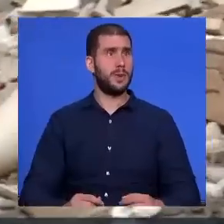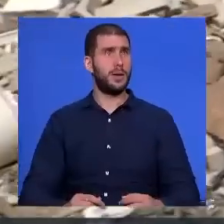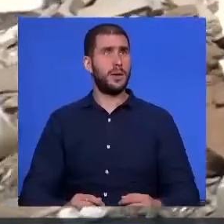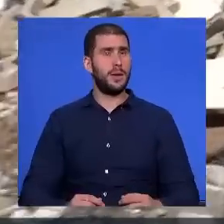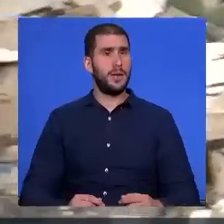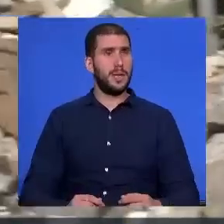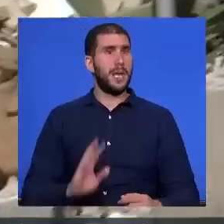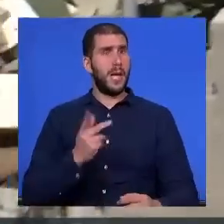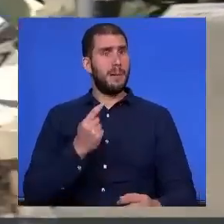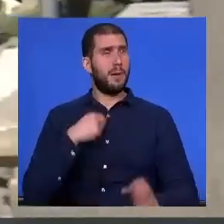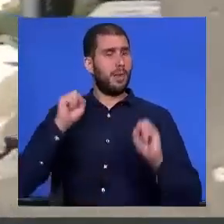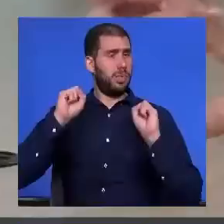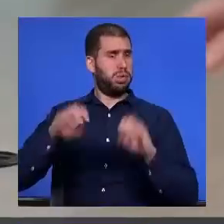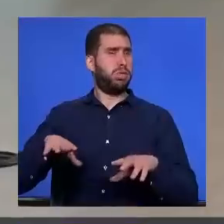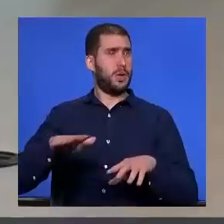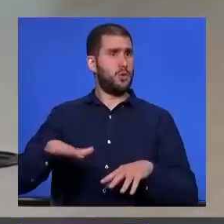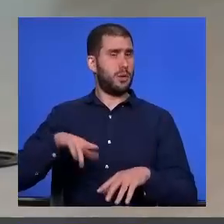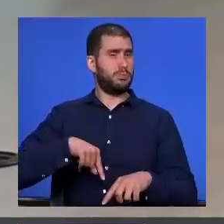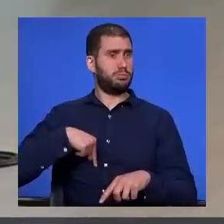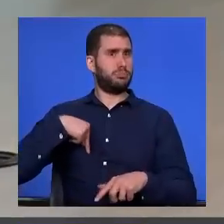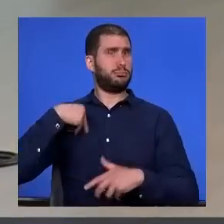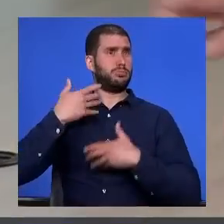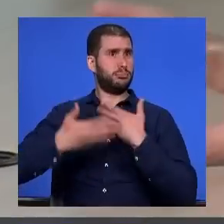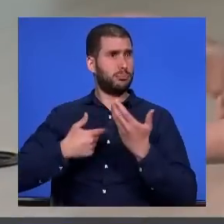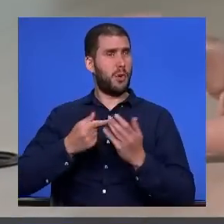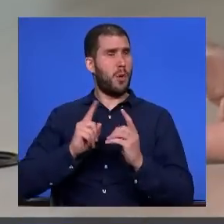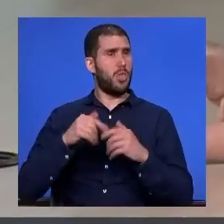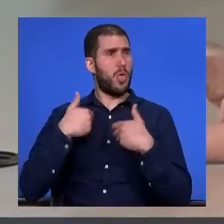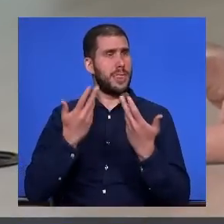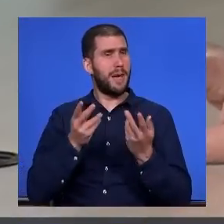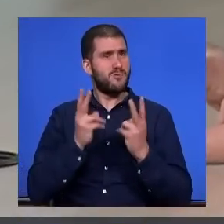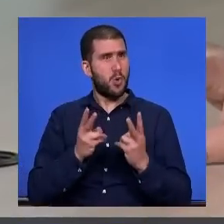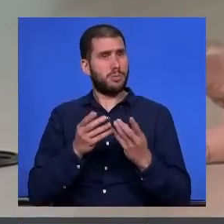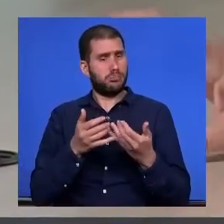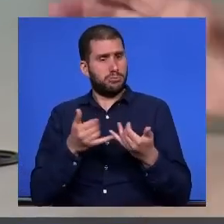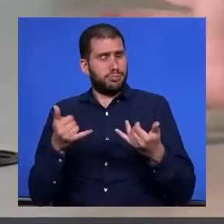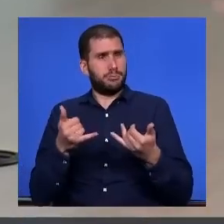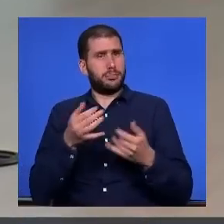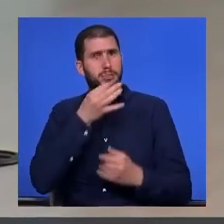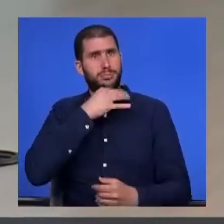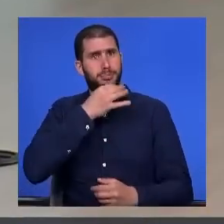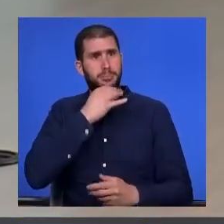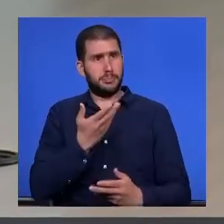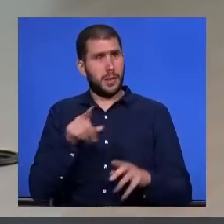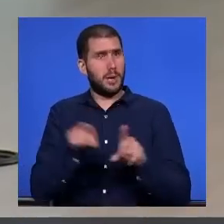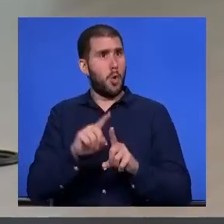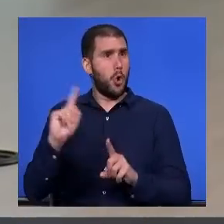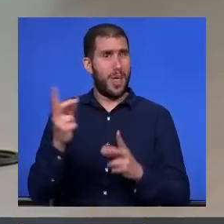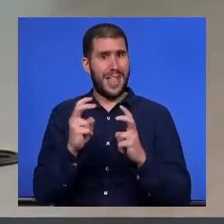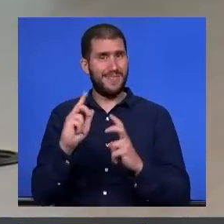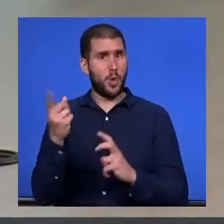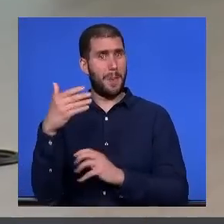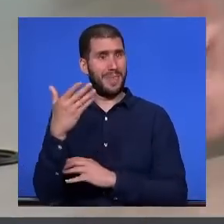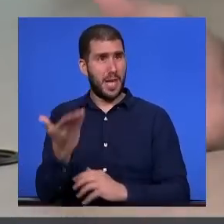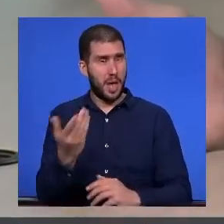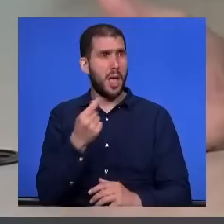אם אנחנו מזניחים שכונה לאורך זמן, אנחנו לא מספקים לה את האפשרות להתפתח ולהשתדרג, כמו יתר העיר ויתר המדינה,